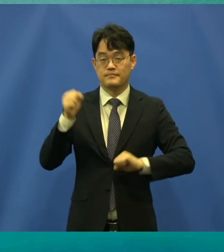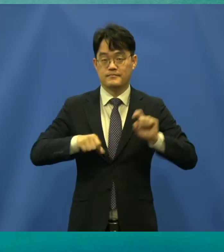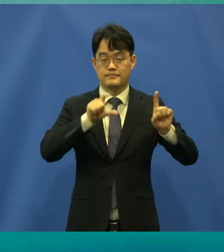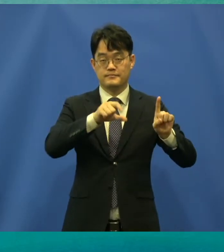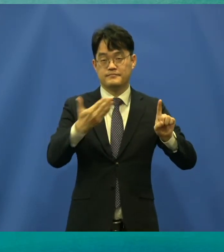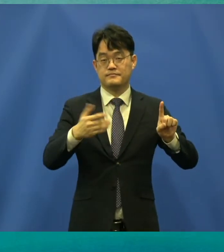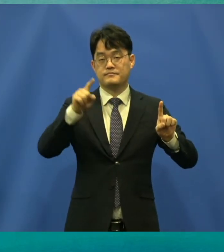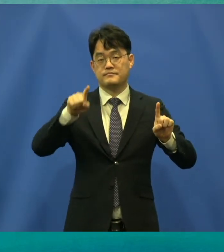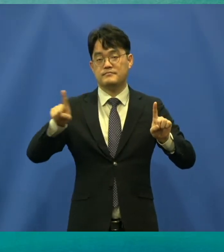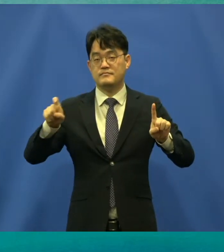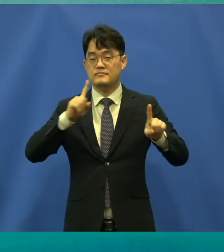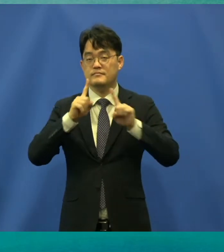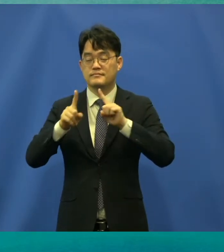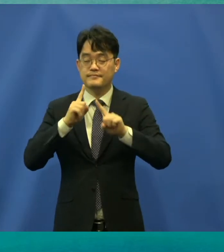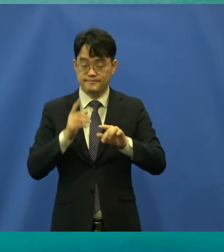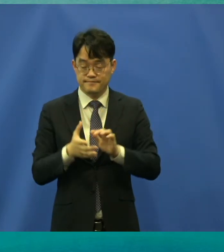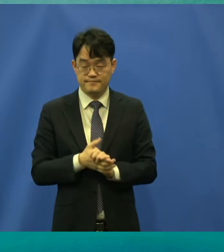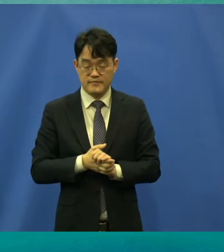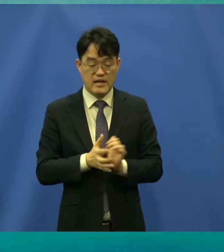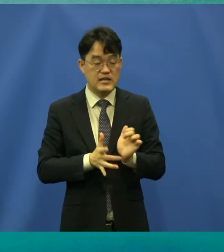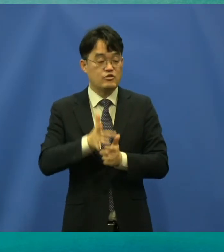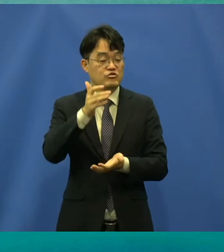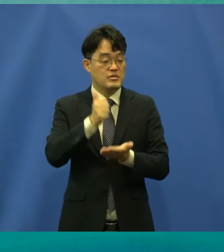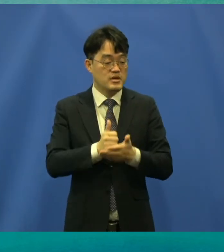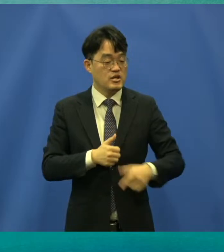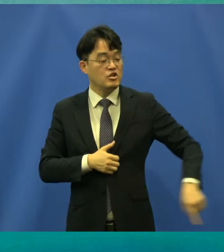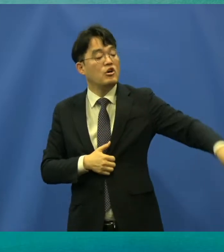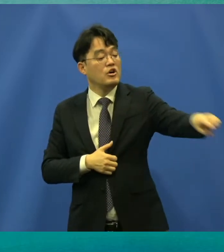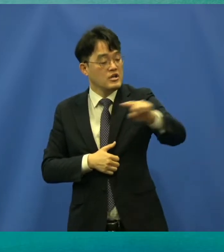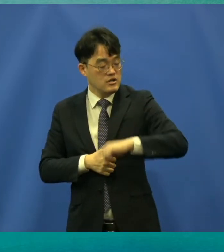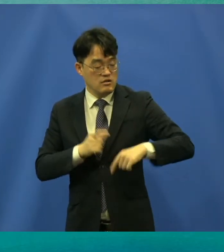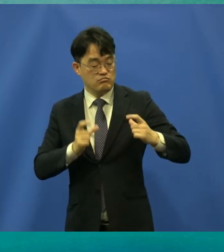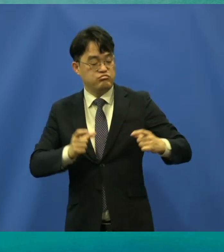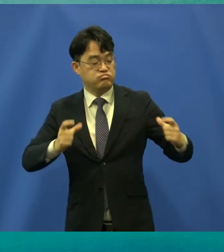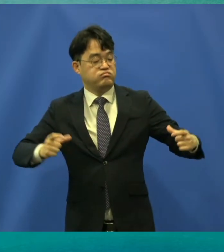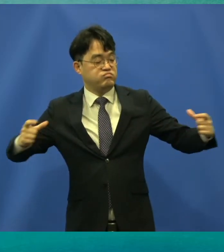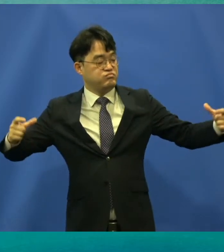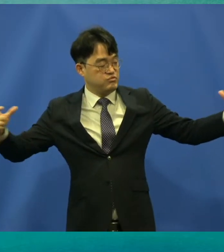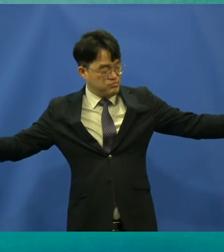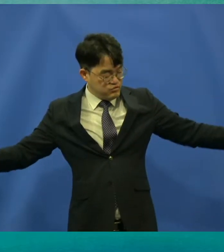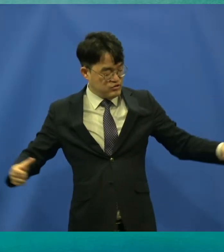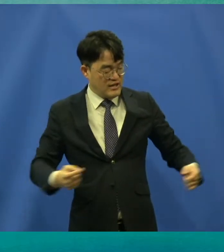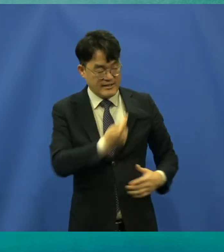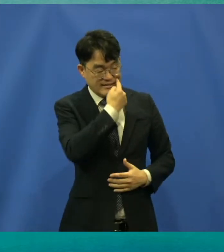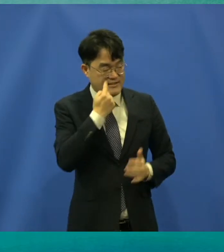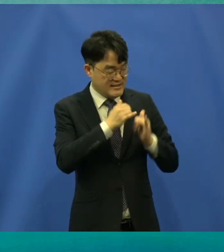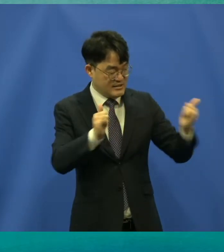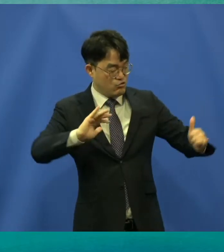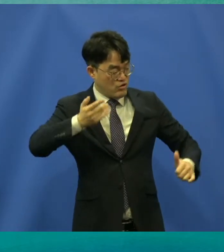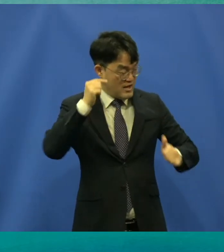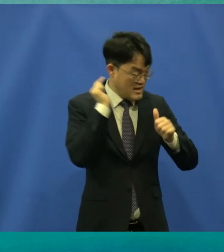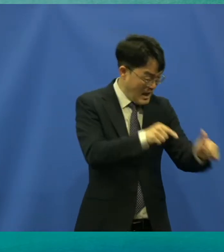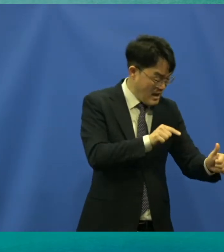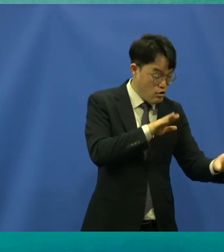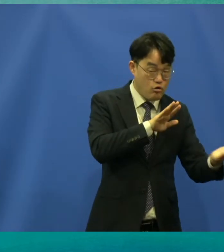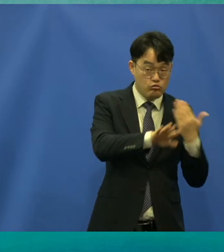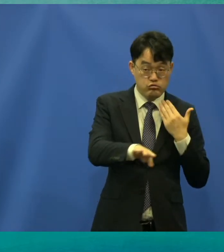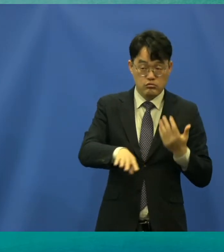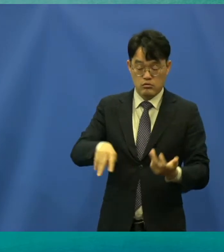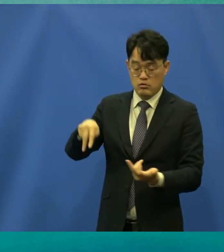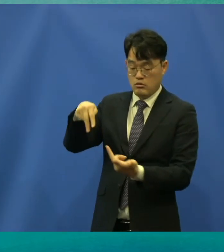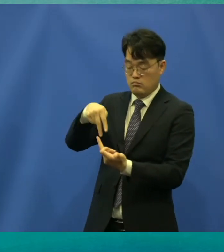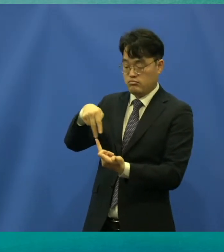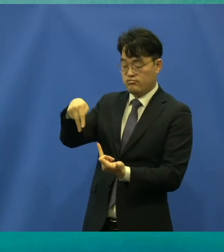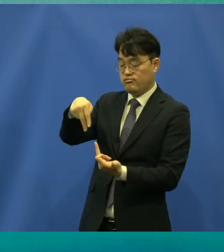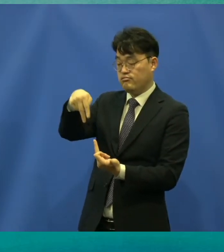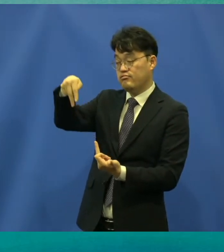이 말씀을 마치고 그들이 보는데 올려져 가시니 구름이 그를 가려 보이지 않게 하더라.